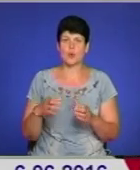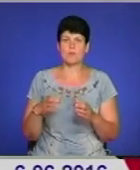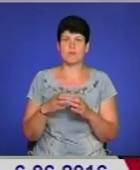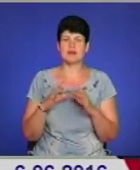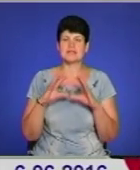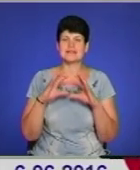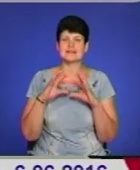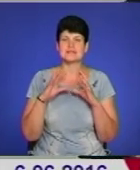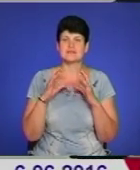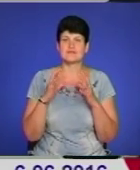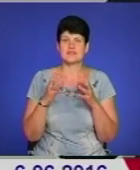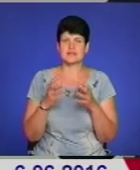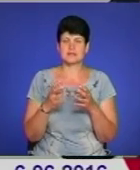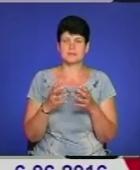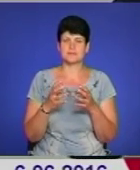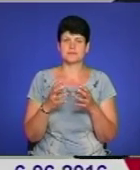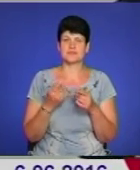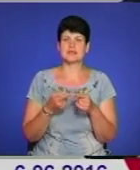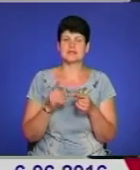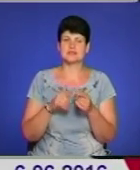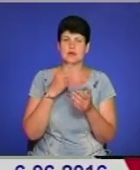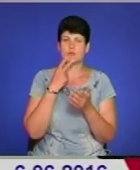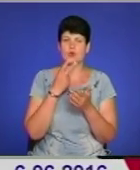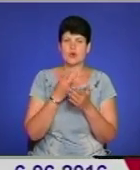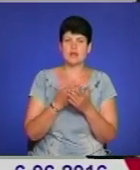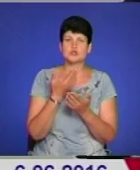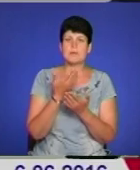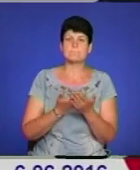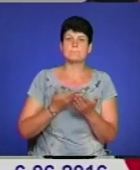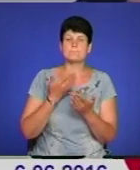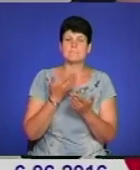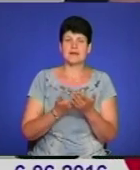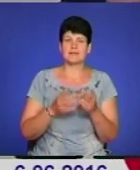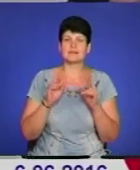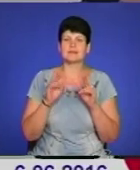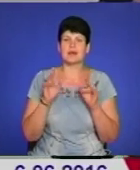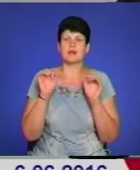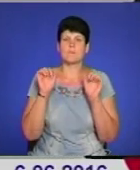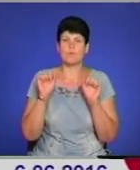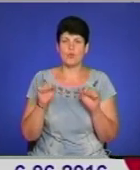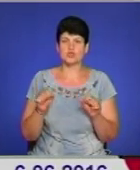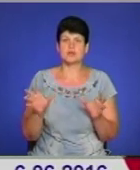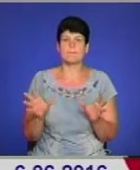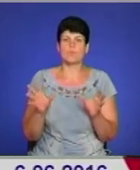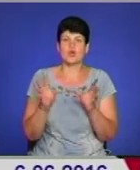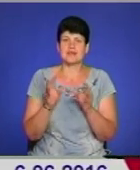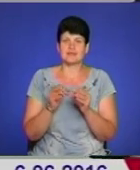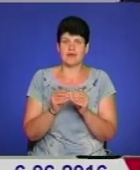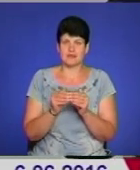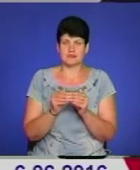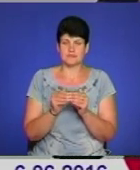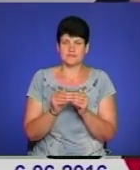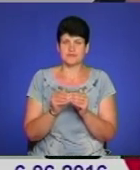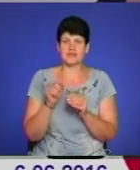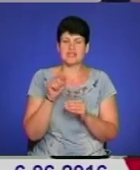в дистриб'юції компанії «Сінгента», це показує про той приклад, як можна поєднати